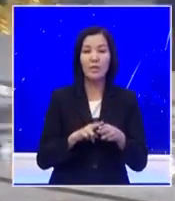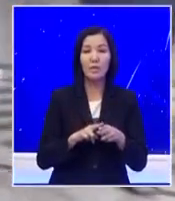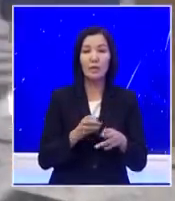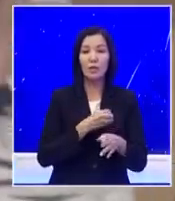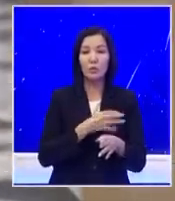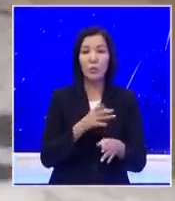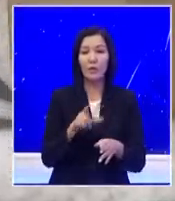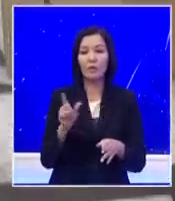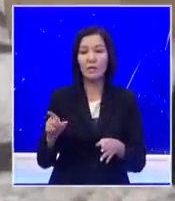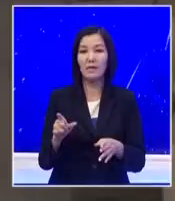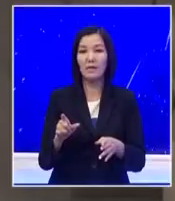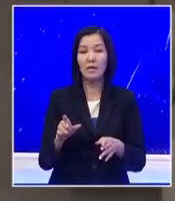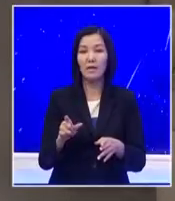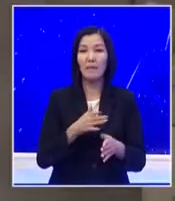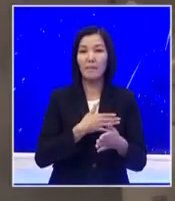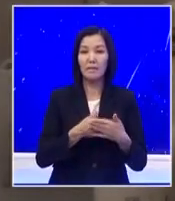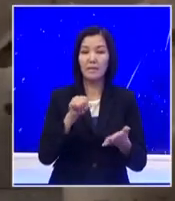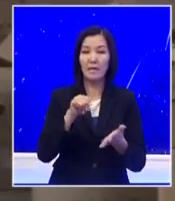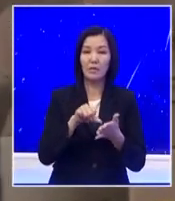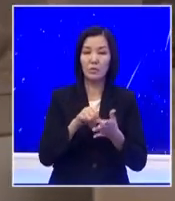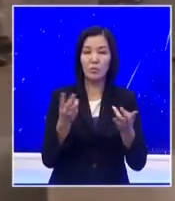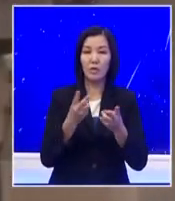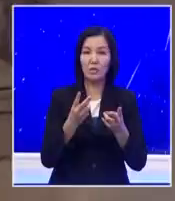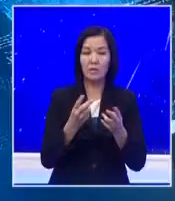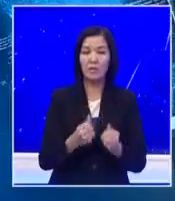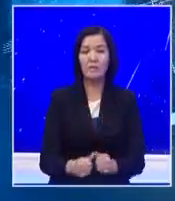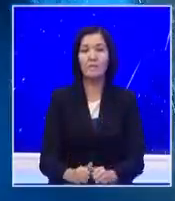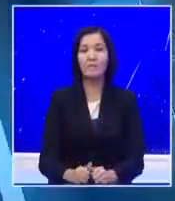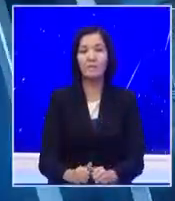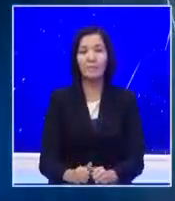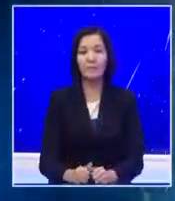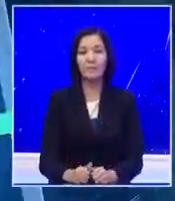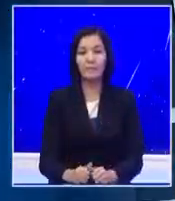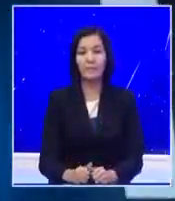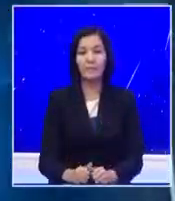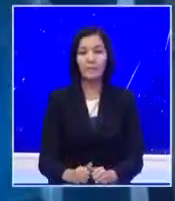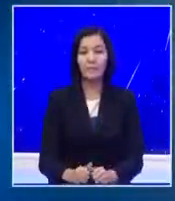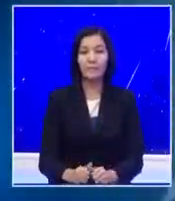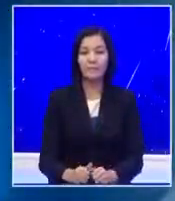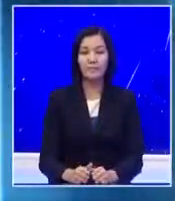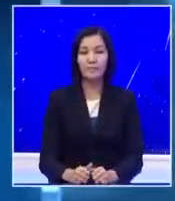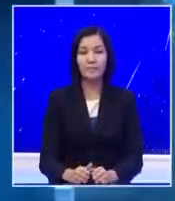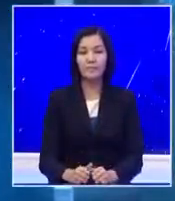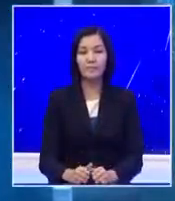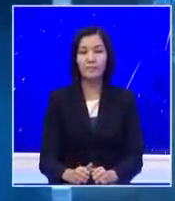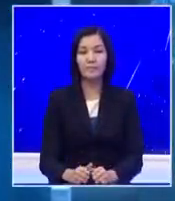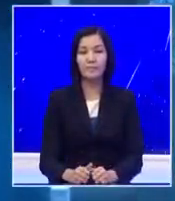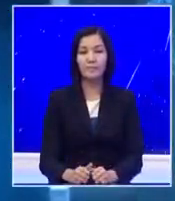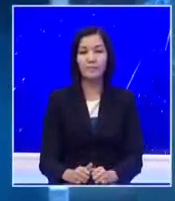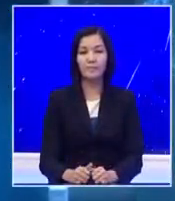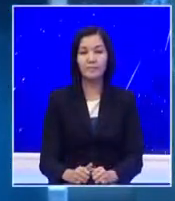жомарт жандарға үн қосып, жақсылық жасаудан жалықпауға шақырады. Мадина Берікқызы, Мәди Байбосынов, Жетісу телеарнасы.